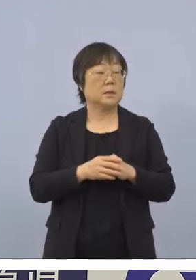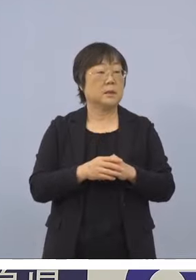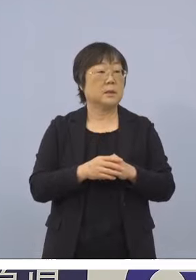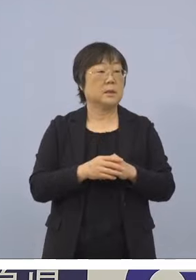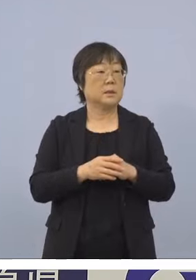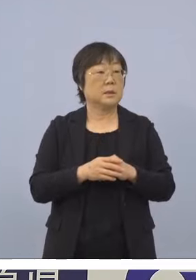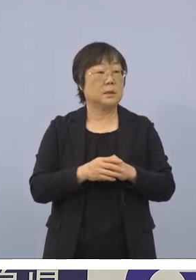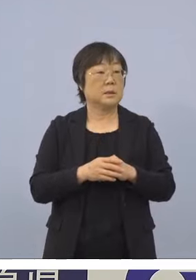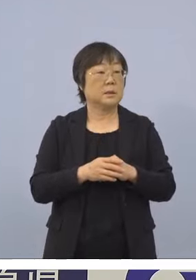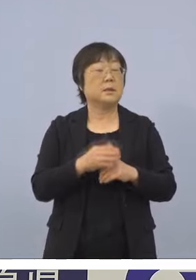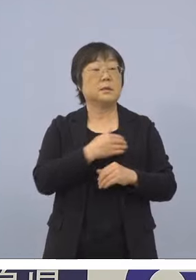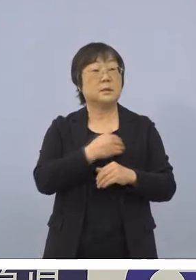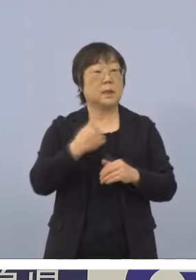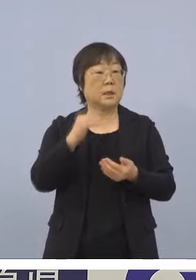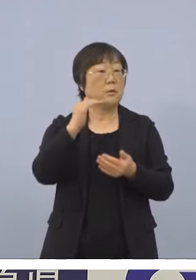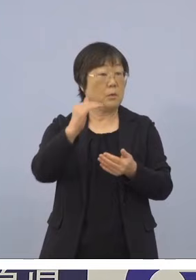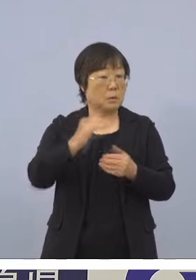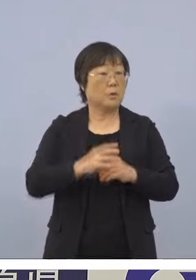いわゆる